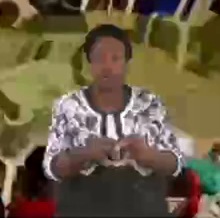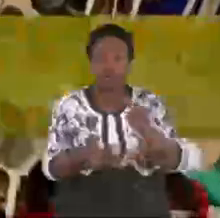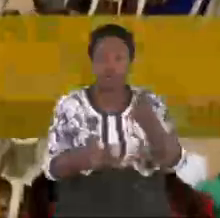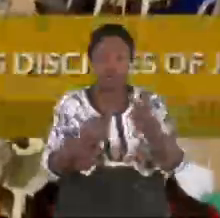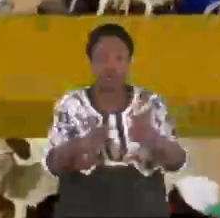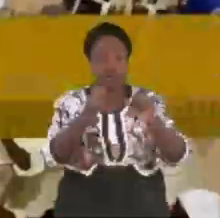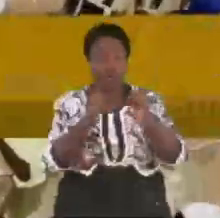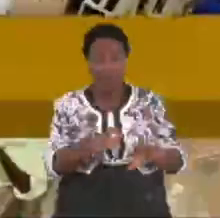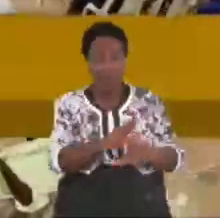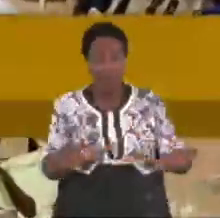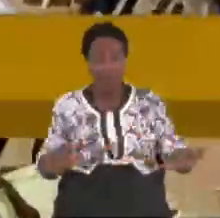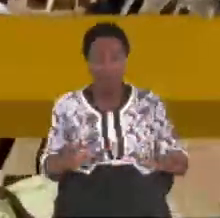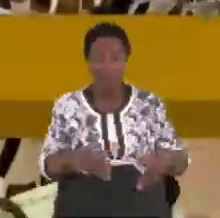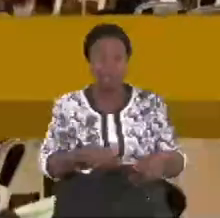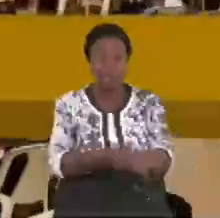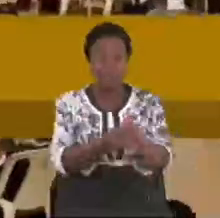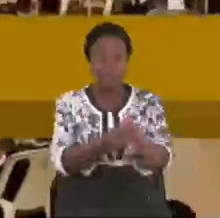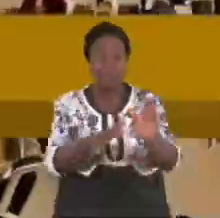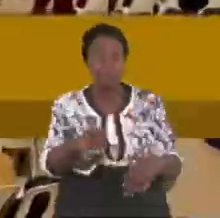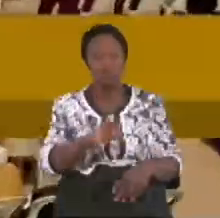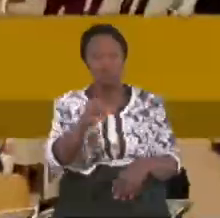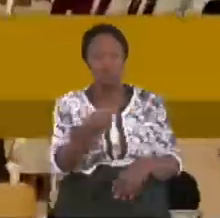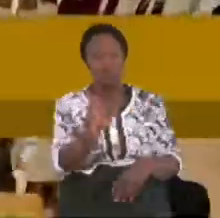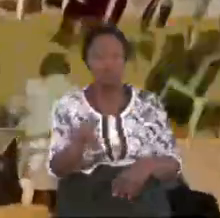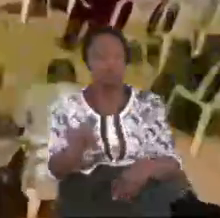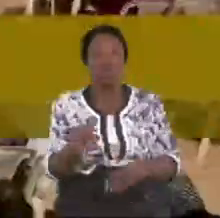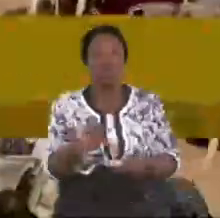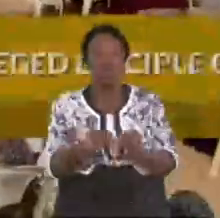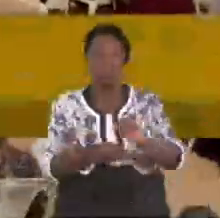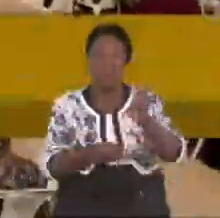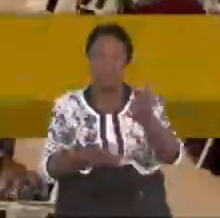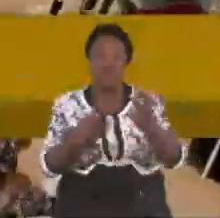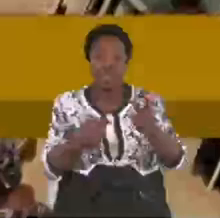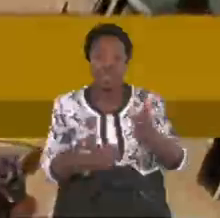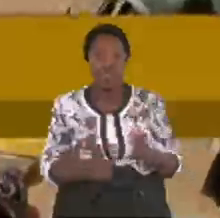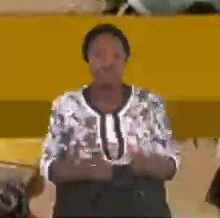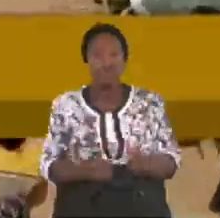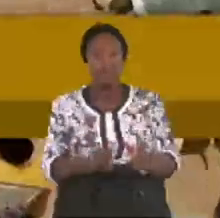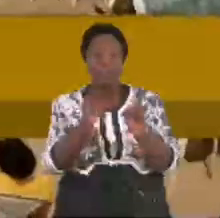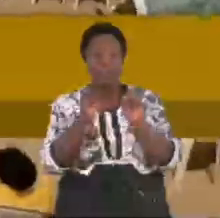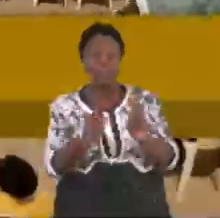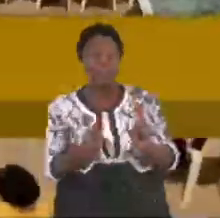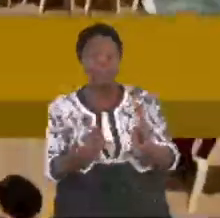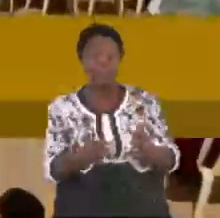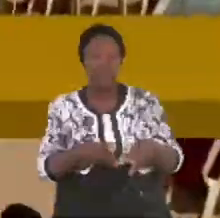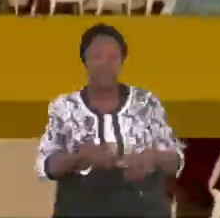les disciples importants de Jean. Troisièmement, les disciples privilégiés de Jean. Voyons le